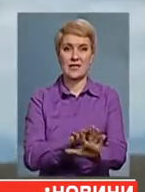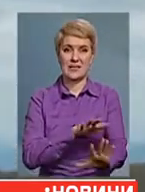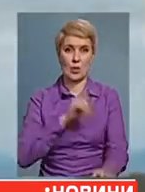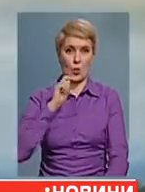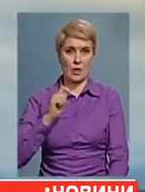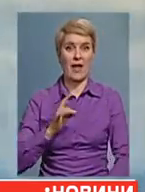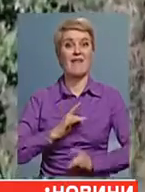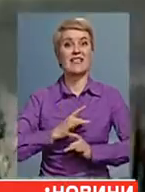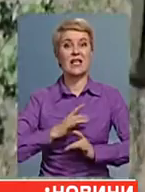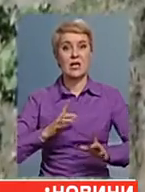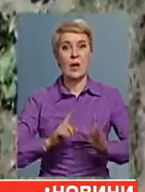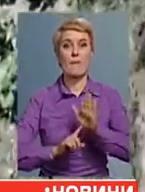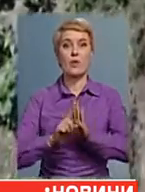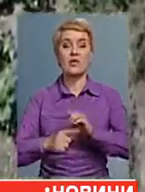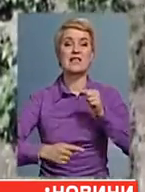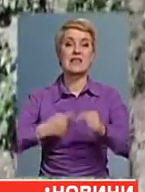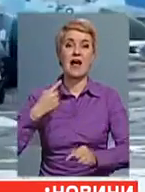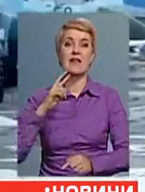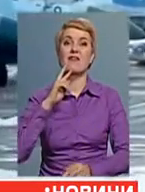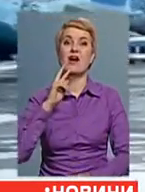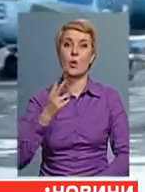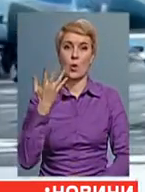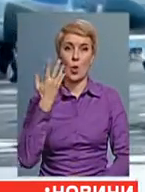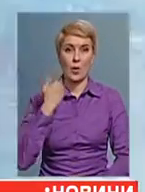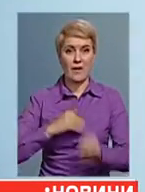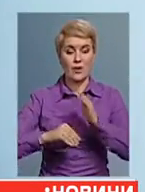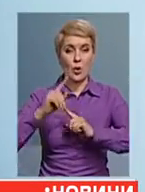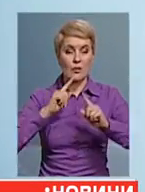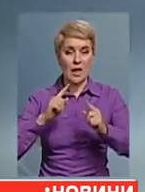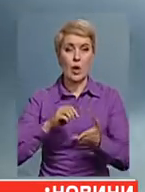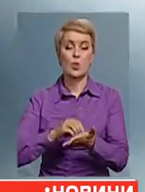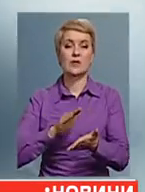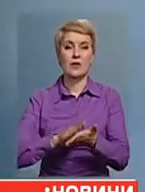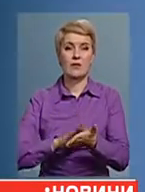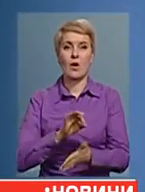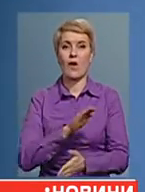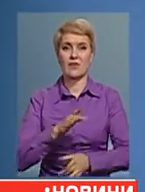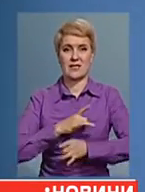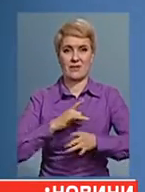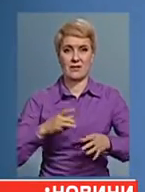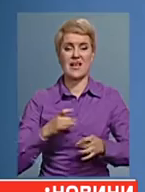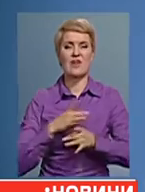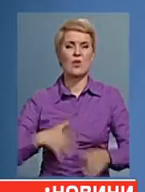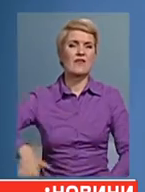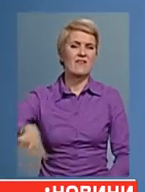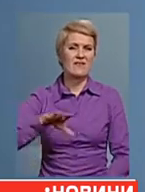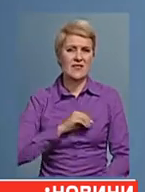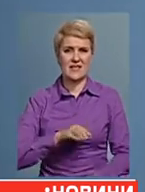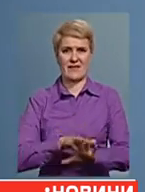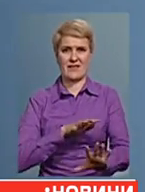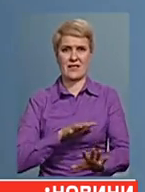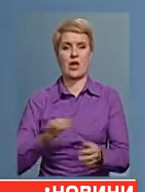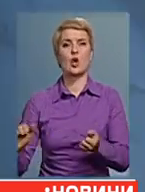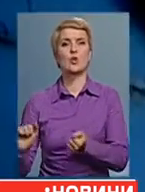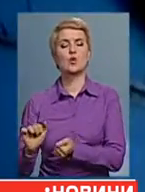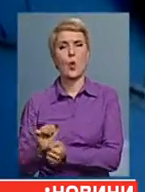коли Верховна Рада встановила офіційну дату. День Збройних сил України святкують усі роди військ – сухопутні, повітряні та